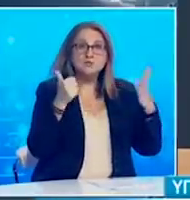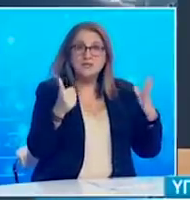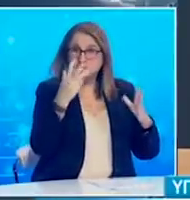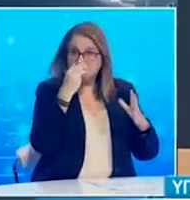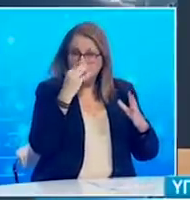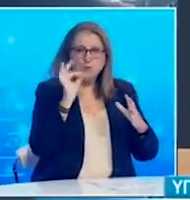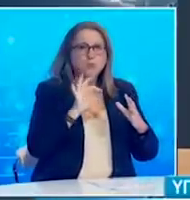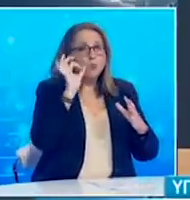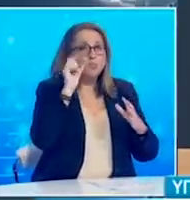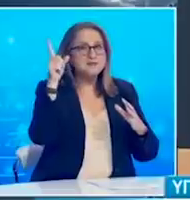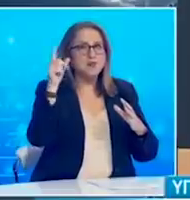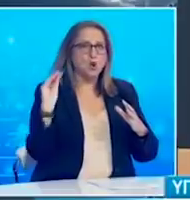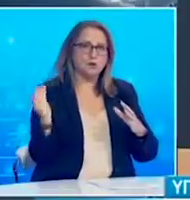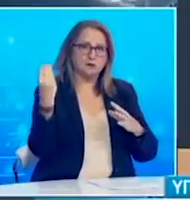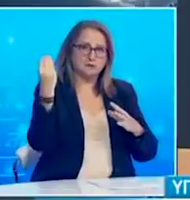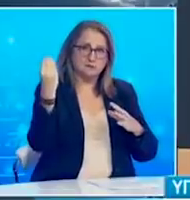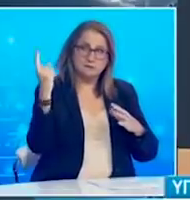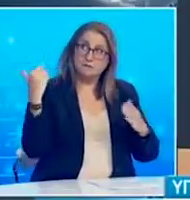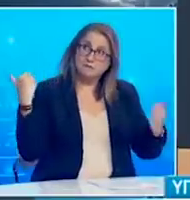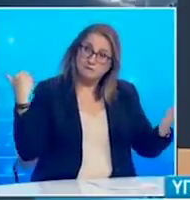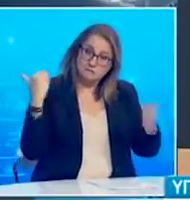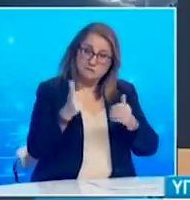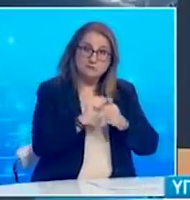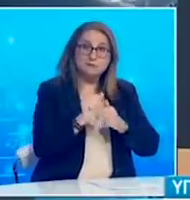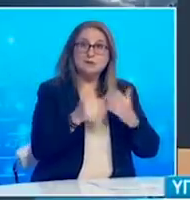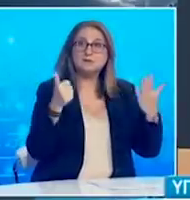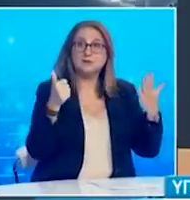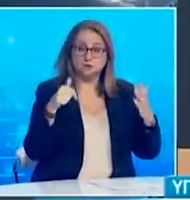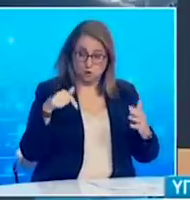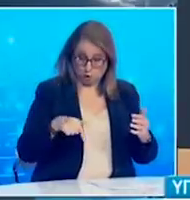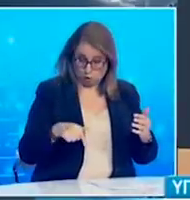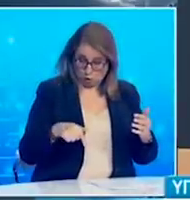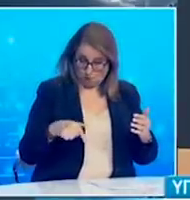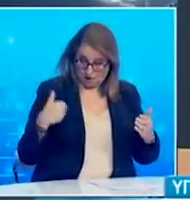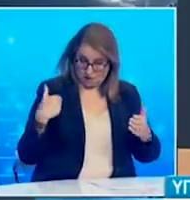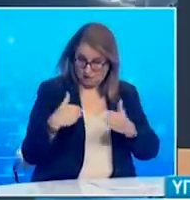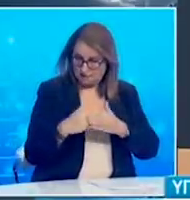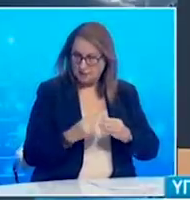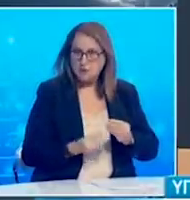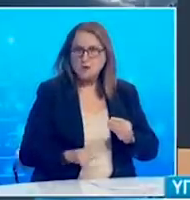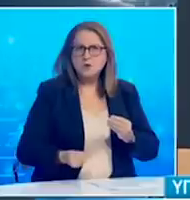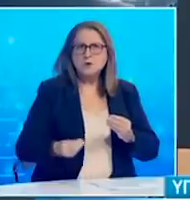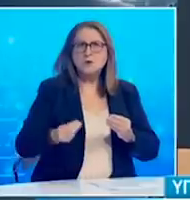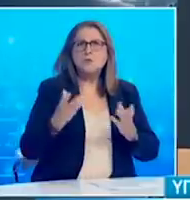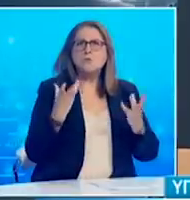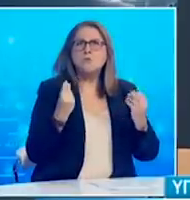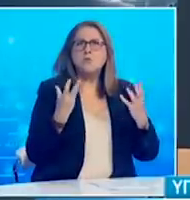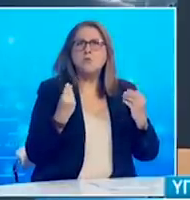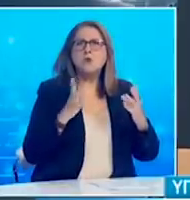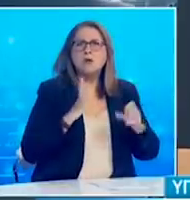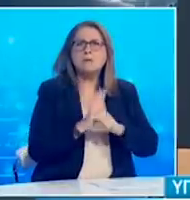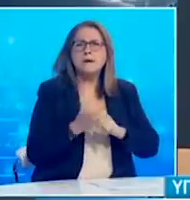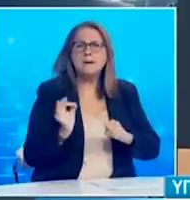Θεσσαλονίκη. Τις τελευταίες 2 εβδομάδες η επιδημία στη χώρα μας δείχνει αυξημένη δραστηριότητα με καταγραφή διαγνωσμένων